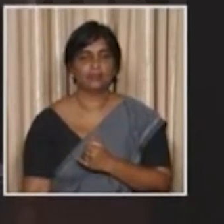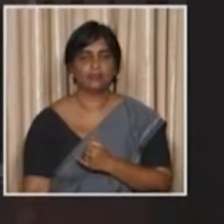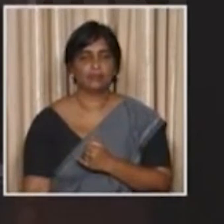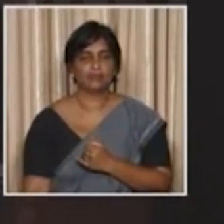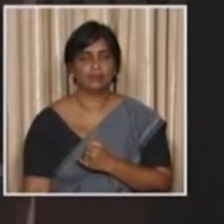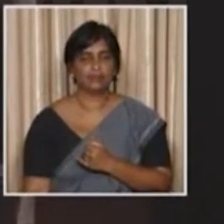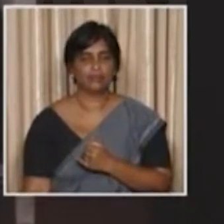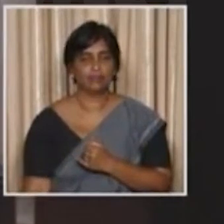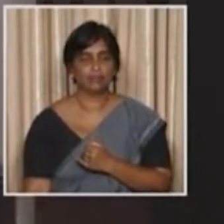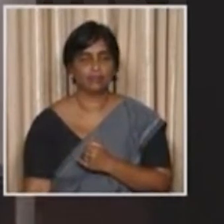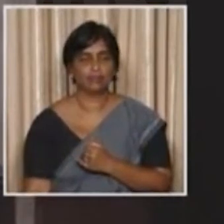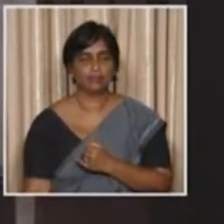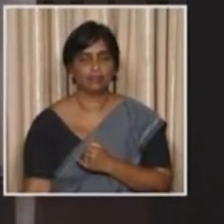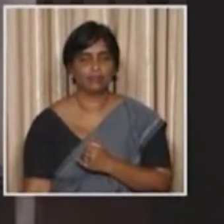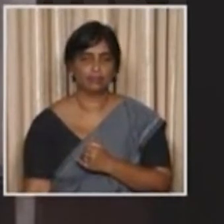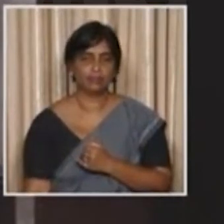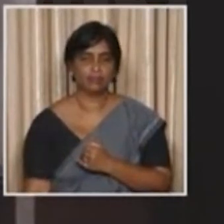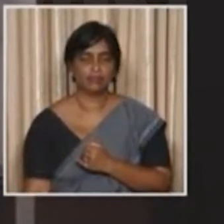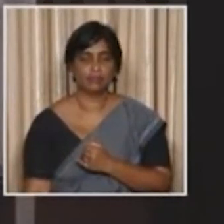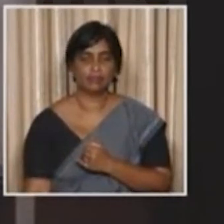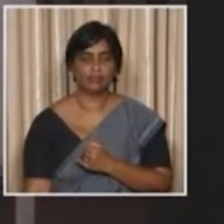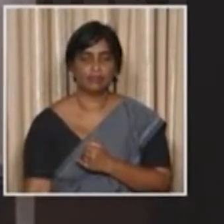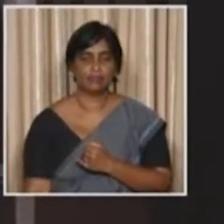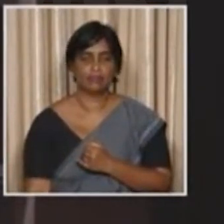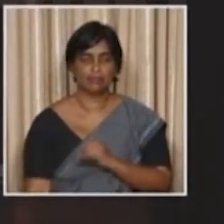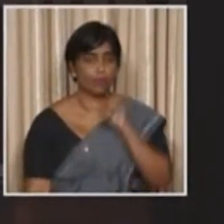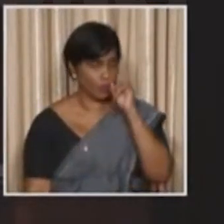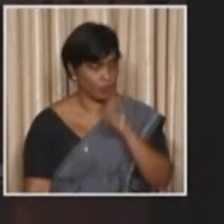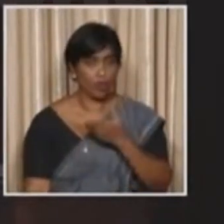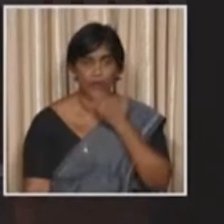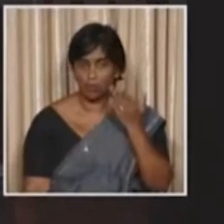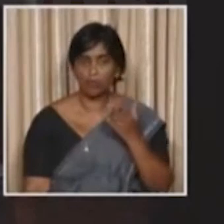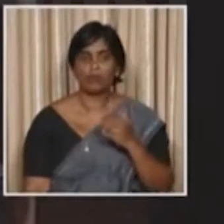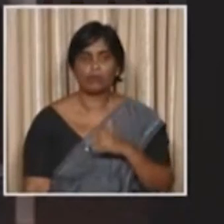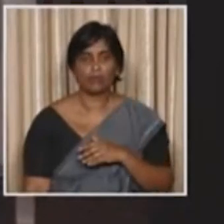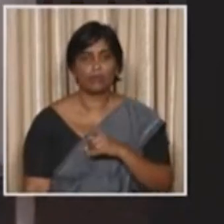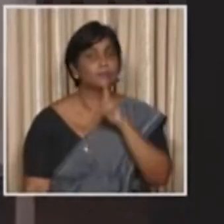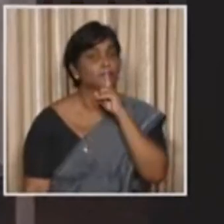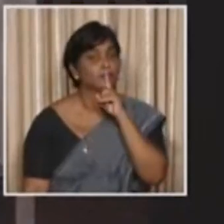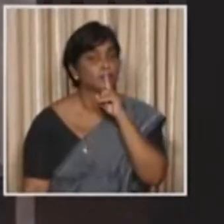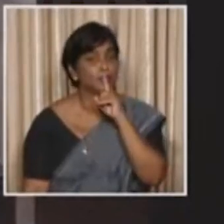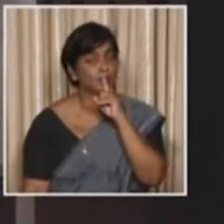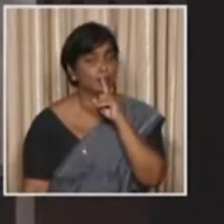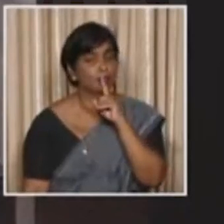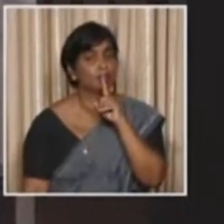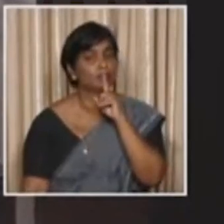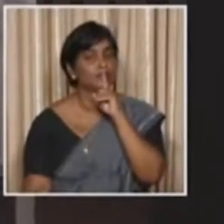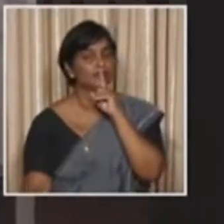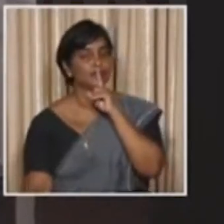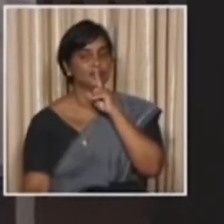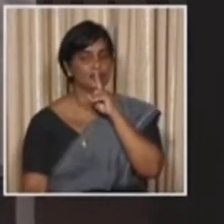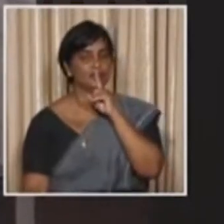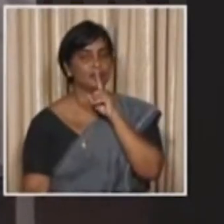වෙනම කතන්දරයක්. දරු කතානායකතුමනි එහෙම පුළුවන්ද? එතකොට මේ මේ මේ මෙහෙම කළා මේ දරු කතානායකතුමනි.